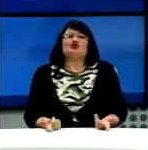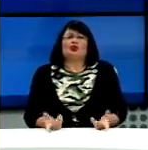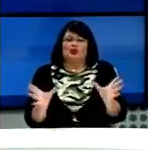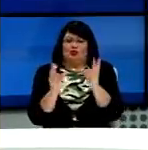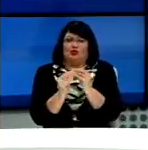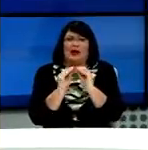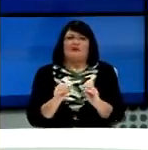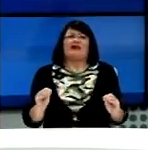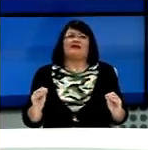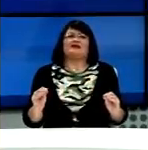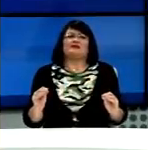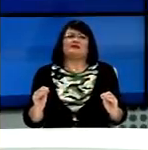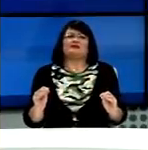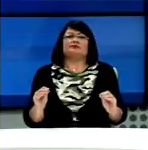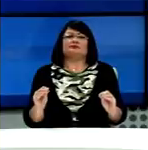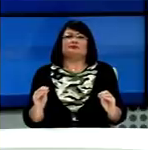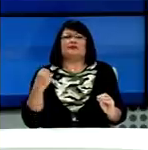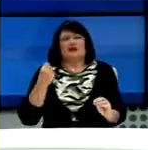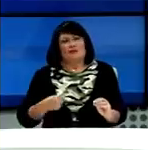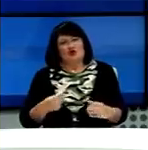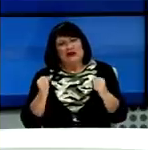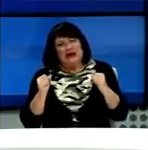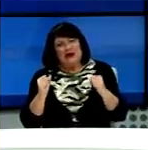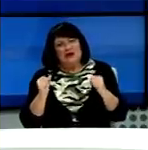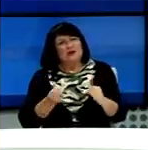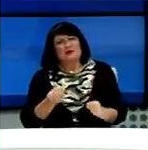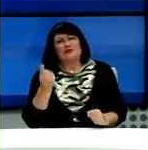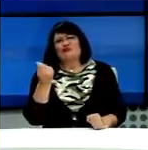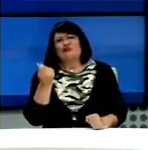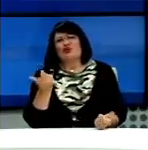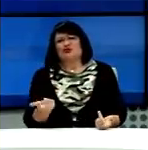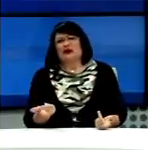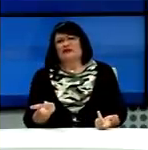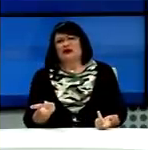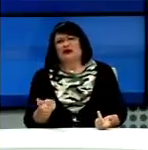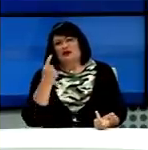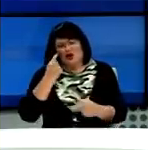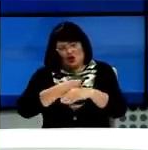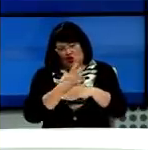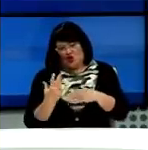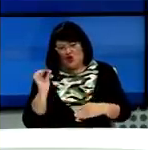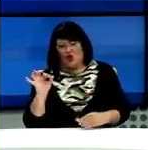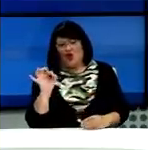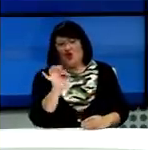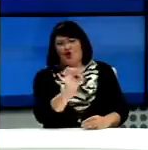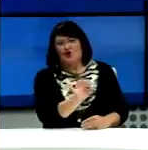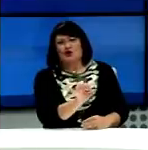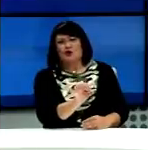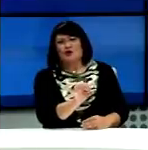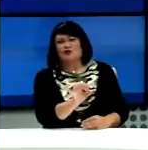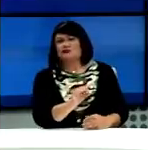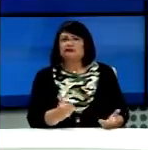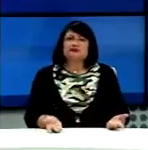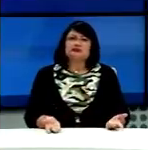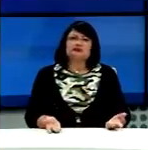την εκπαίδευση και για τη δημόσια υγεία εν μέσω κορονοϊού, για να δούμε τι έχετε καταλάβει από αυτό που πέρασε ως